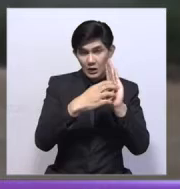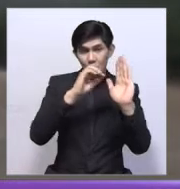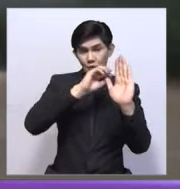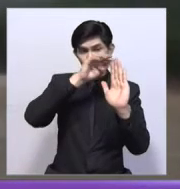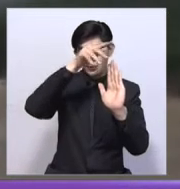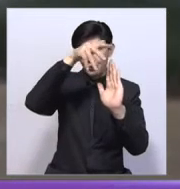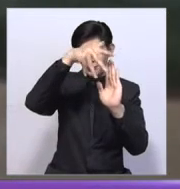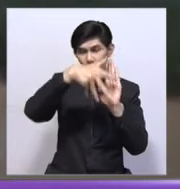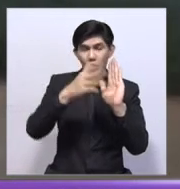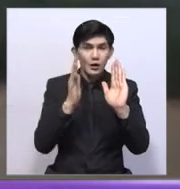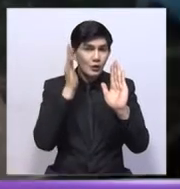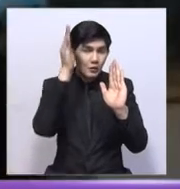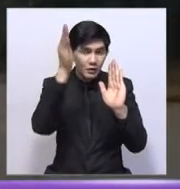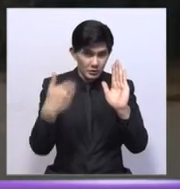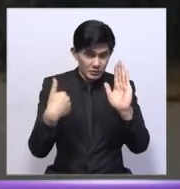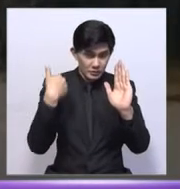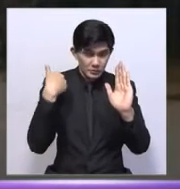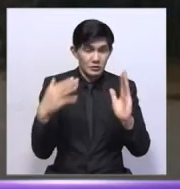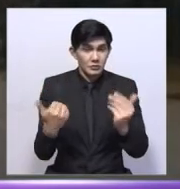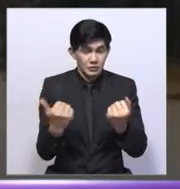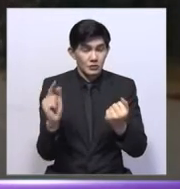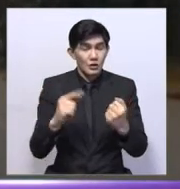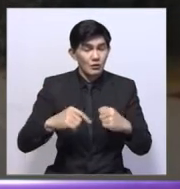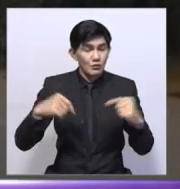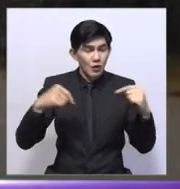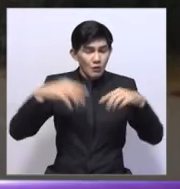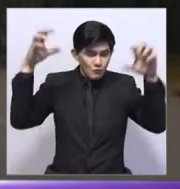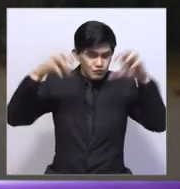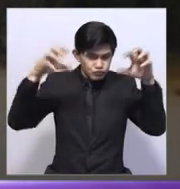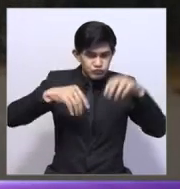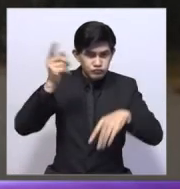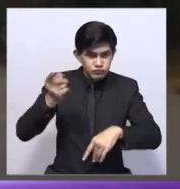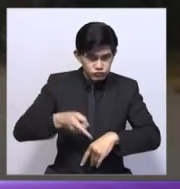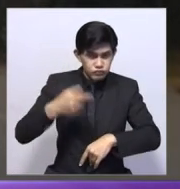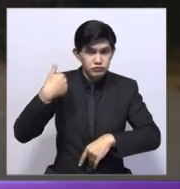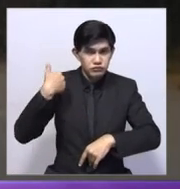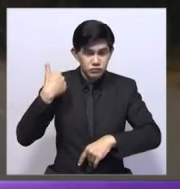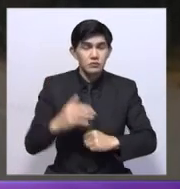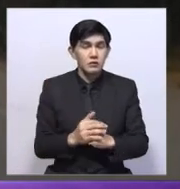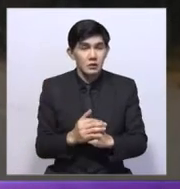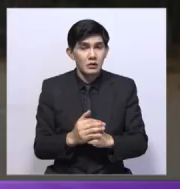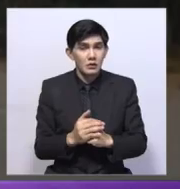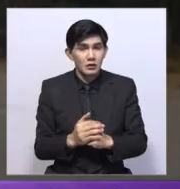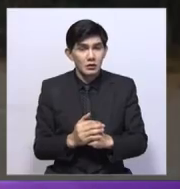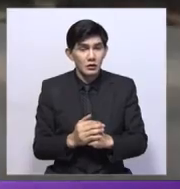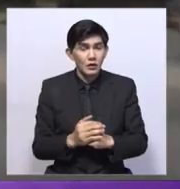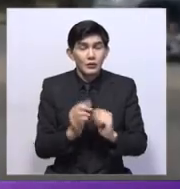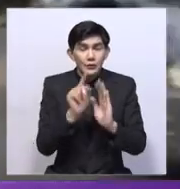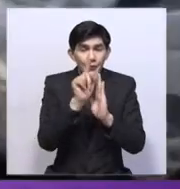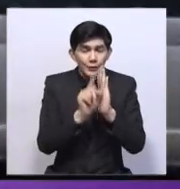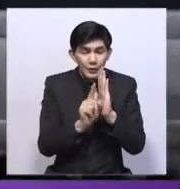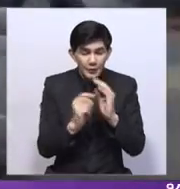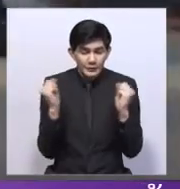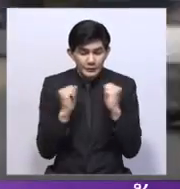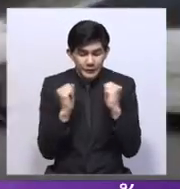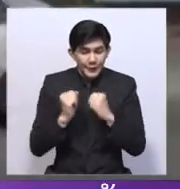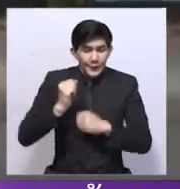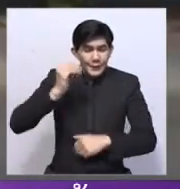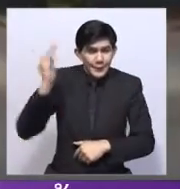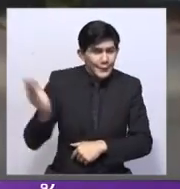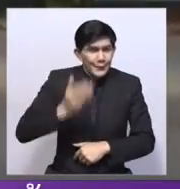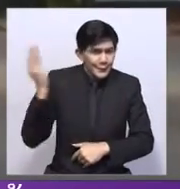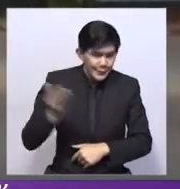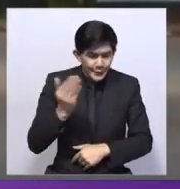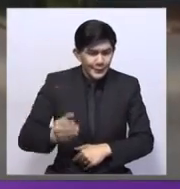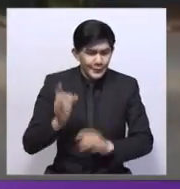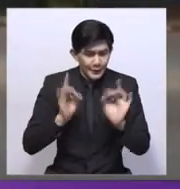บนในระยะต่อไปทำให้บริเวณดังกล่าวมีฝนฟ้าคะนองเกิดขึ้นในระยะแรกจากนั้นอากาศจะเย็นลงกับมีลมแรง